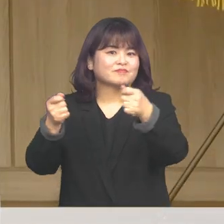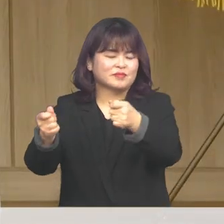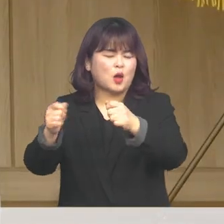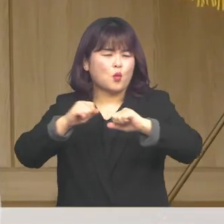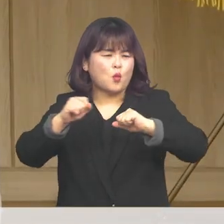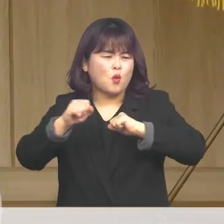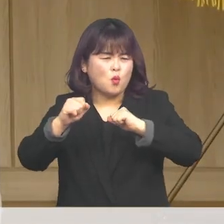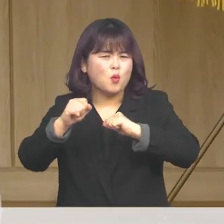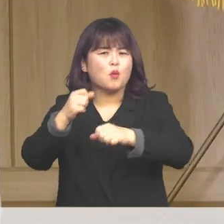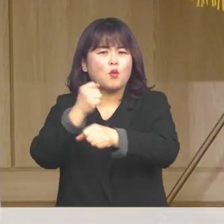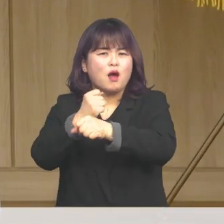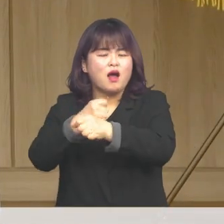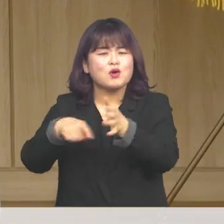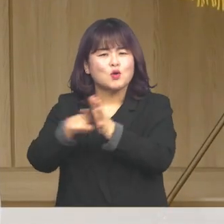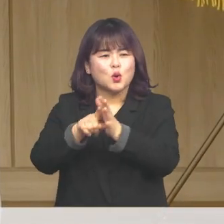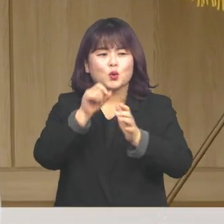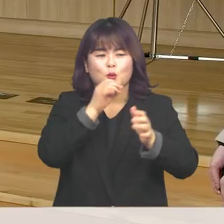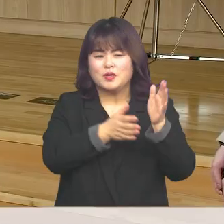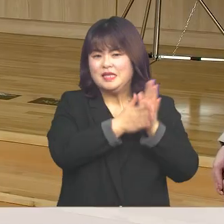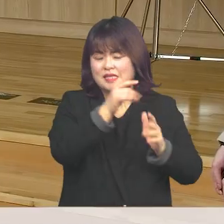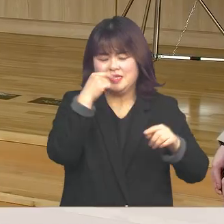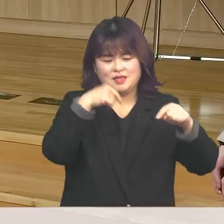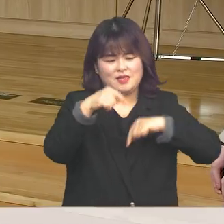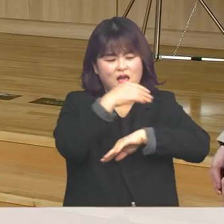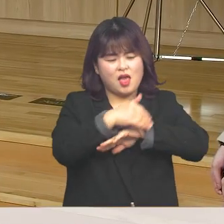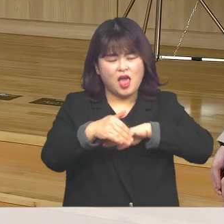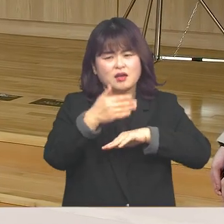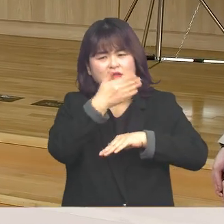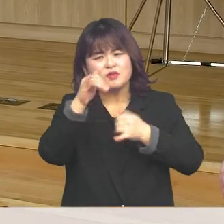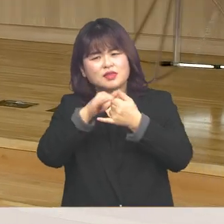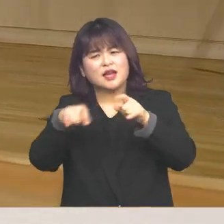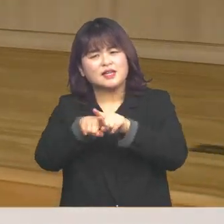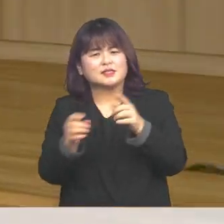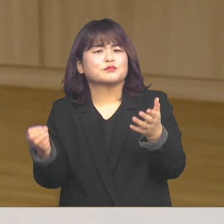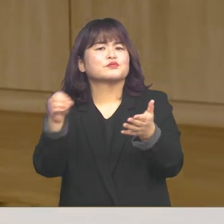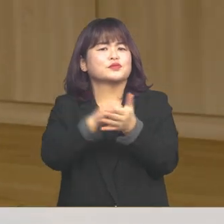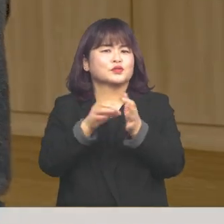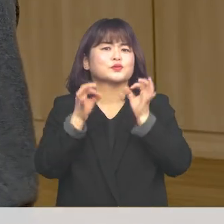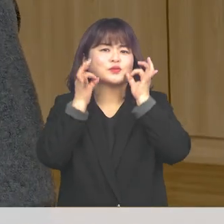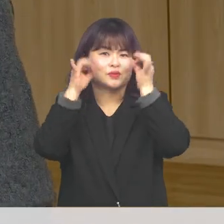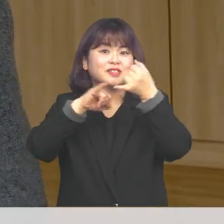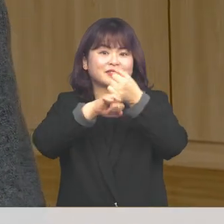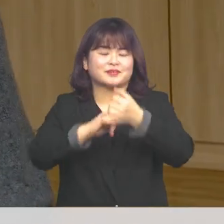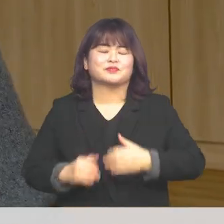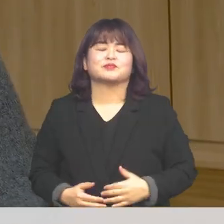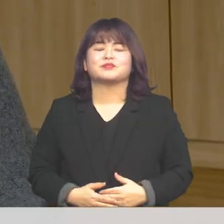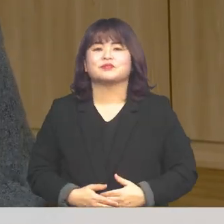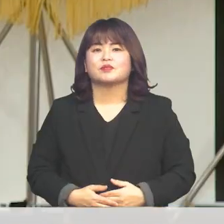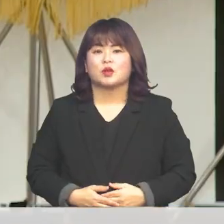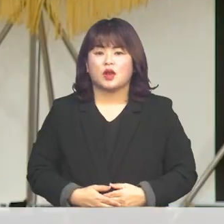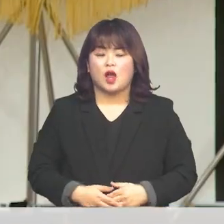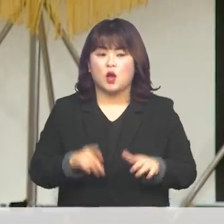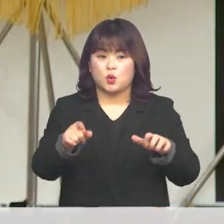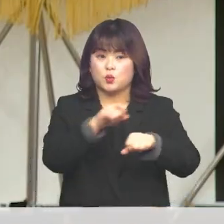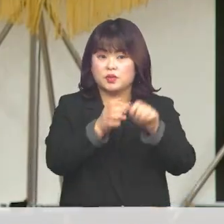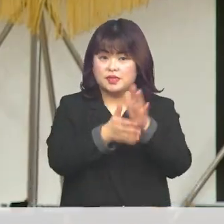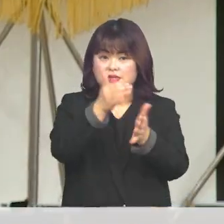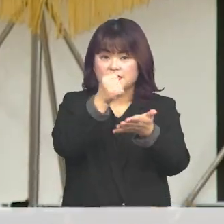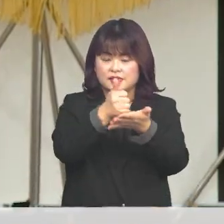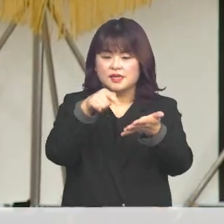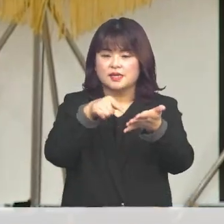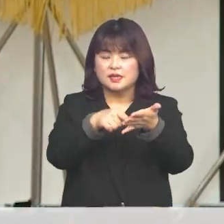활발한 활동을 당부하며 시 정책에 청년들의 목소리를 적극 반영할 수 있도록 노력하겠다고 말했습니다.